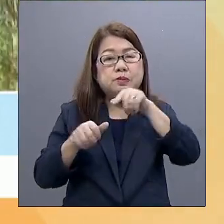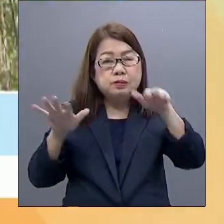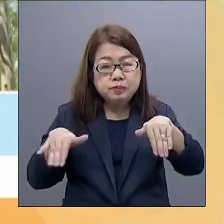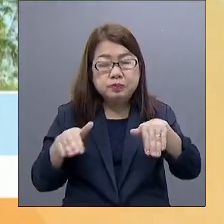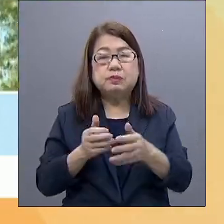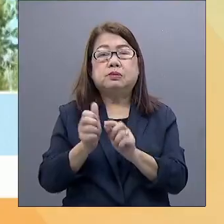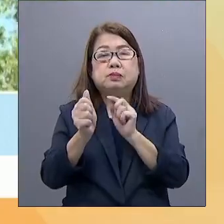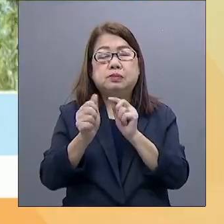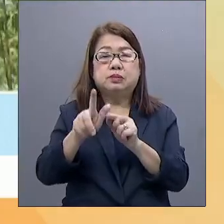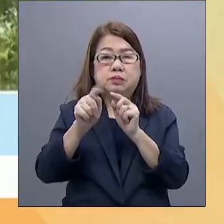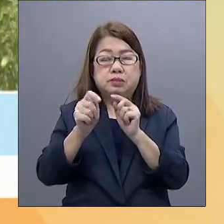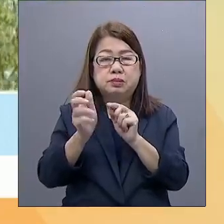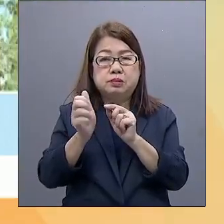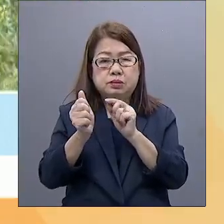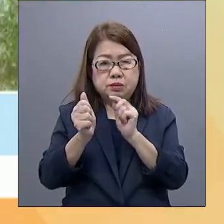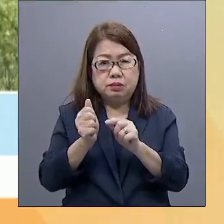ครับ